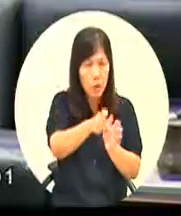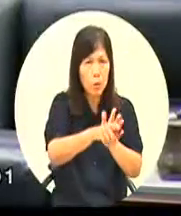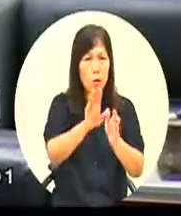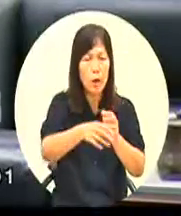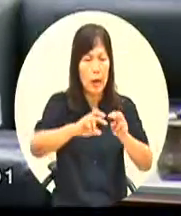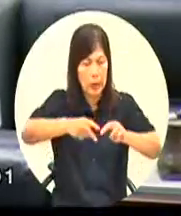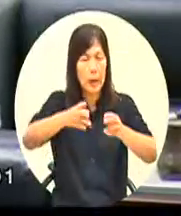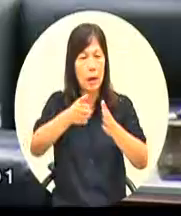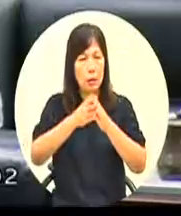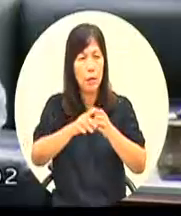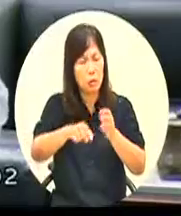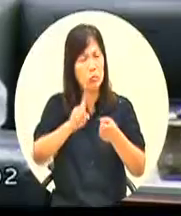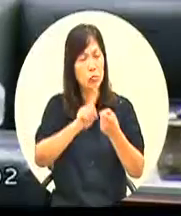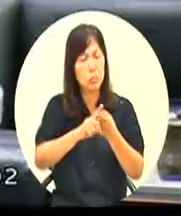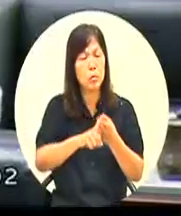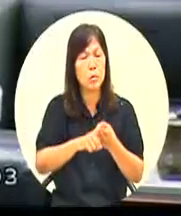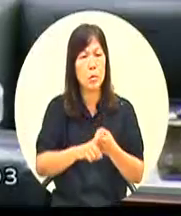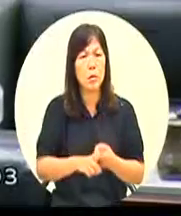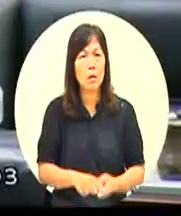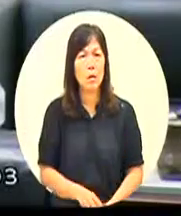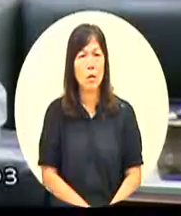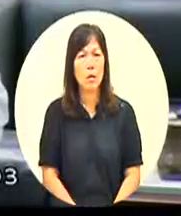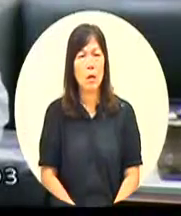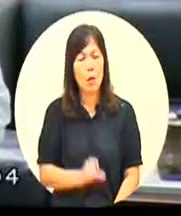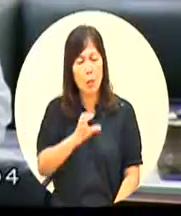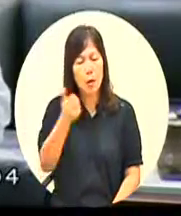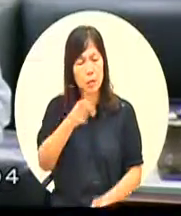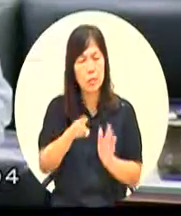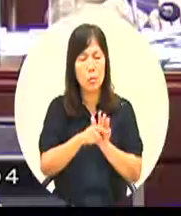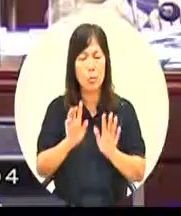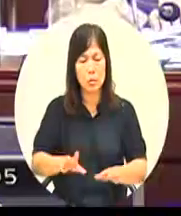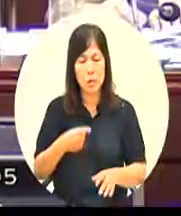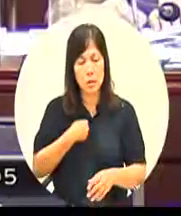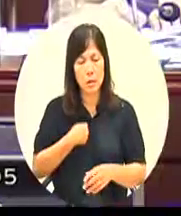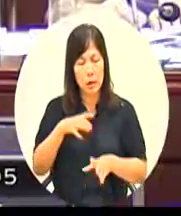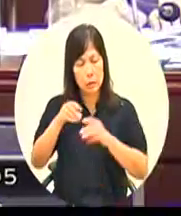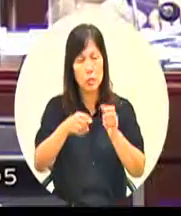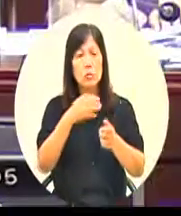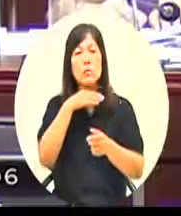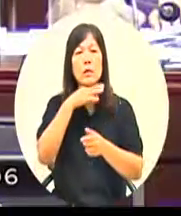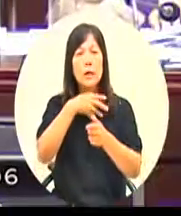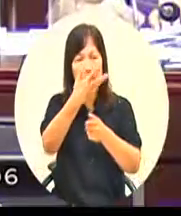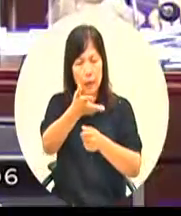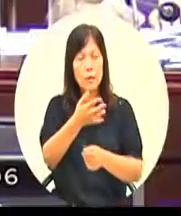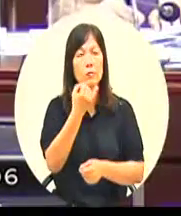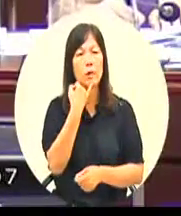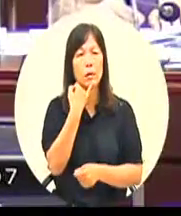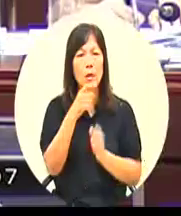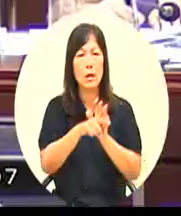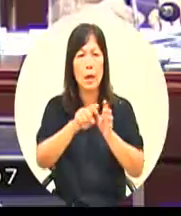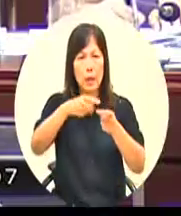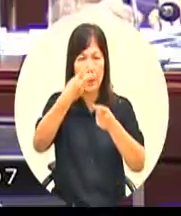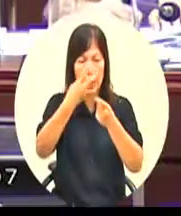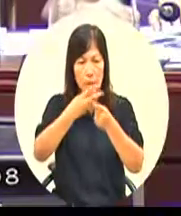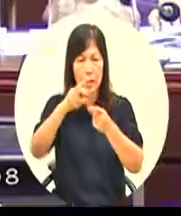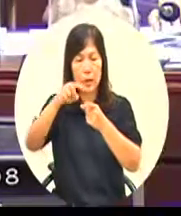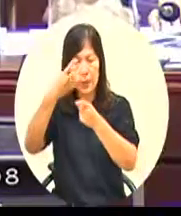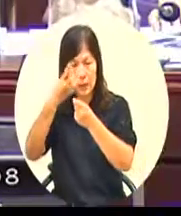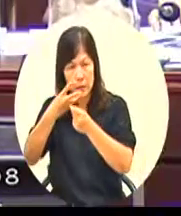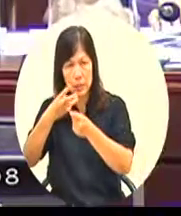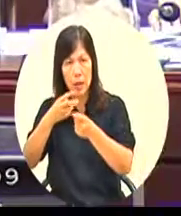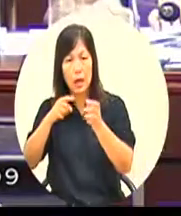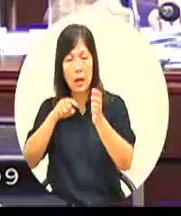改善，那才对呢。好， 方议员，其实我手头上的资料，等一下可以提供给你哦。102年、103年